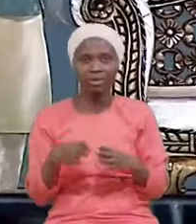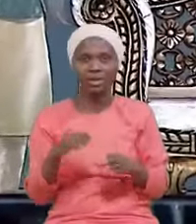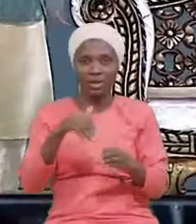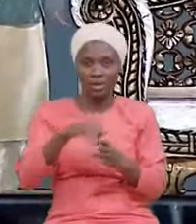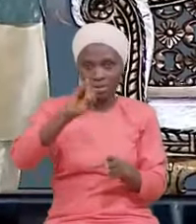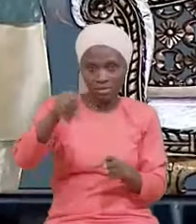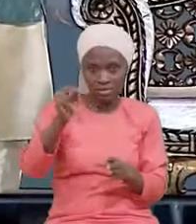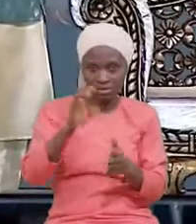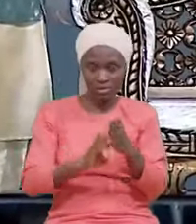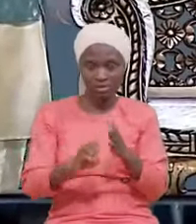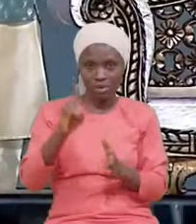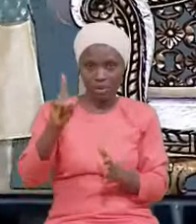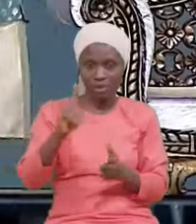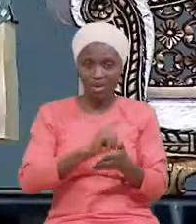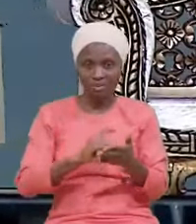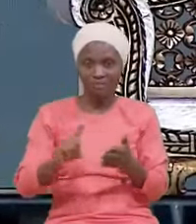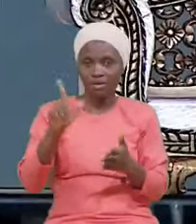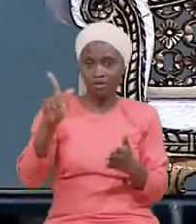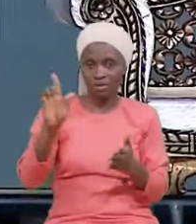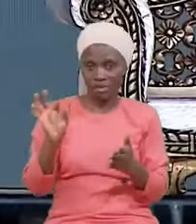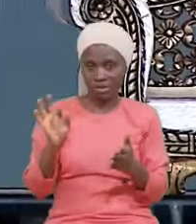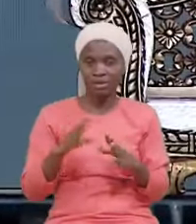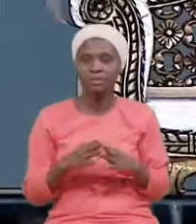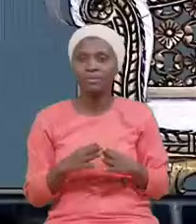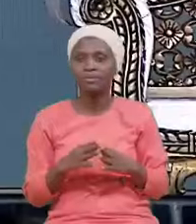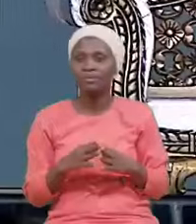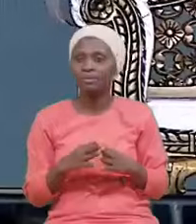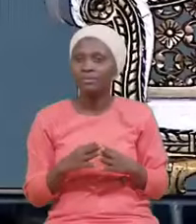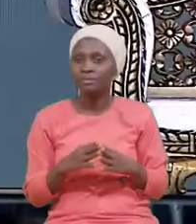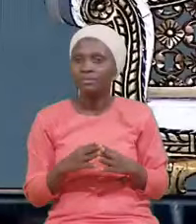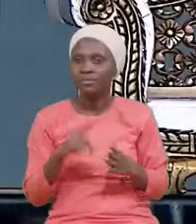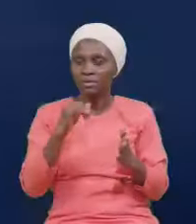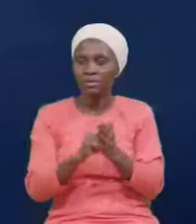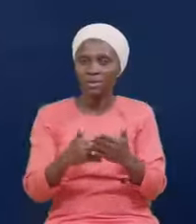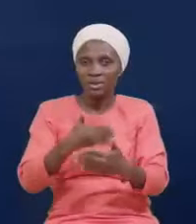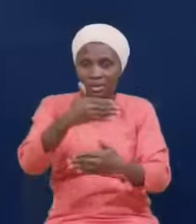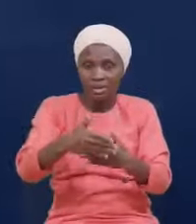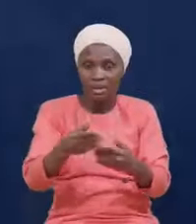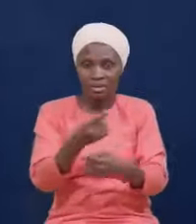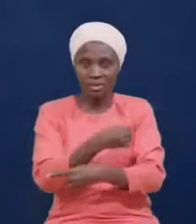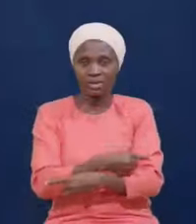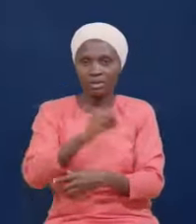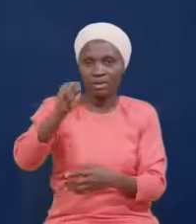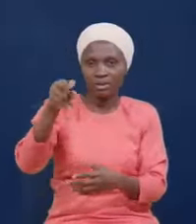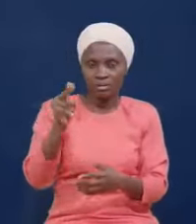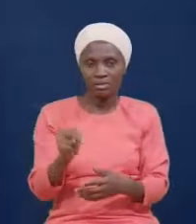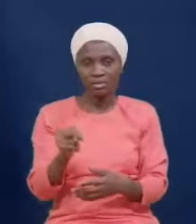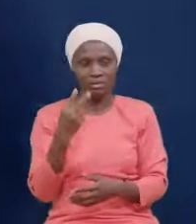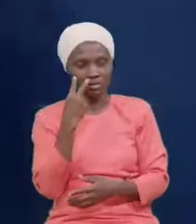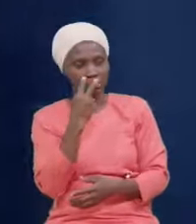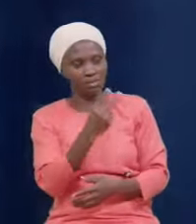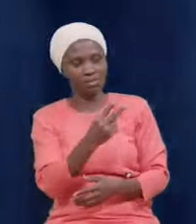1 verse 29. యోహాను సువార్త 1:29 లో, the next day John sees